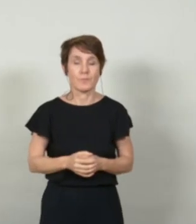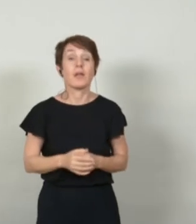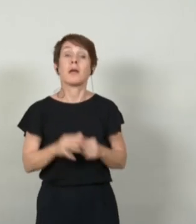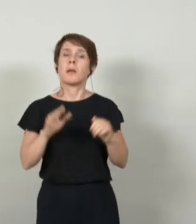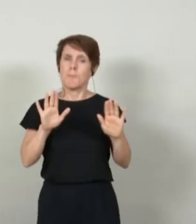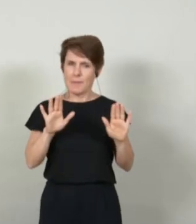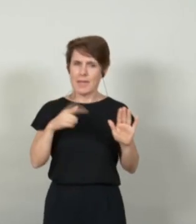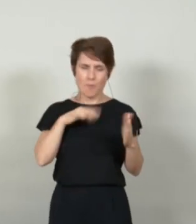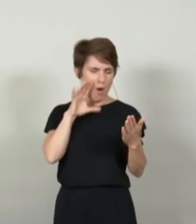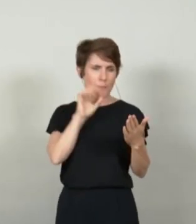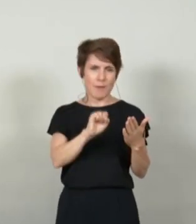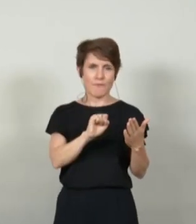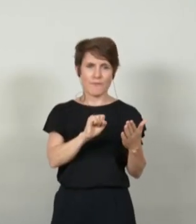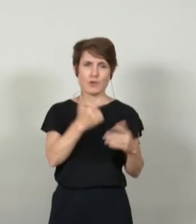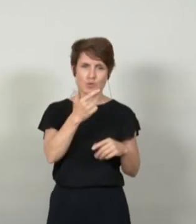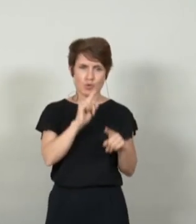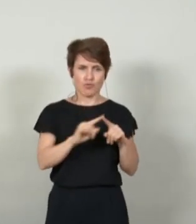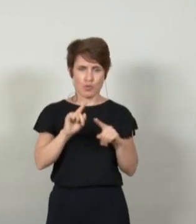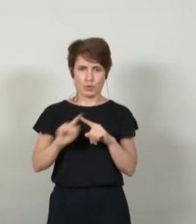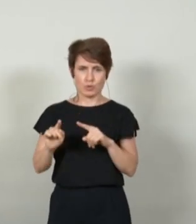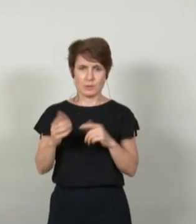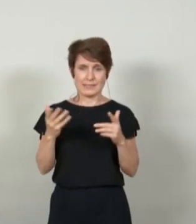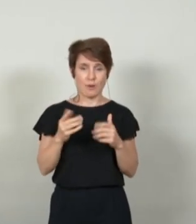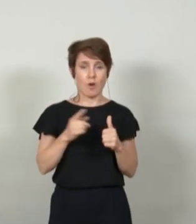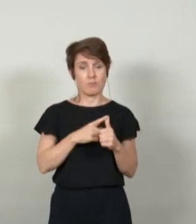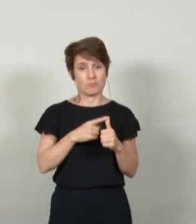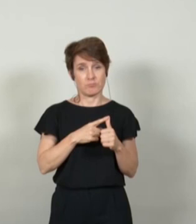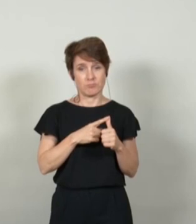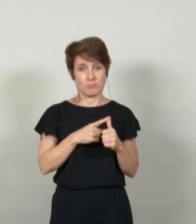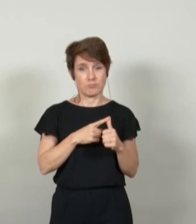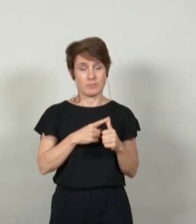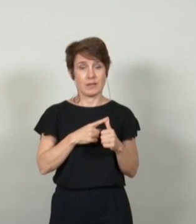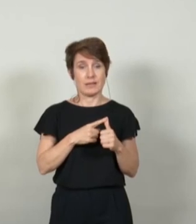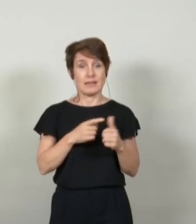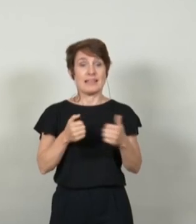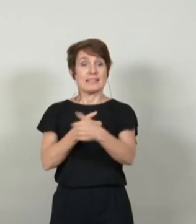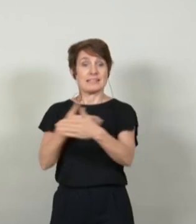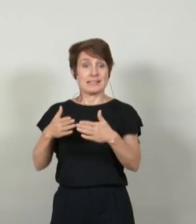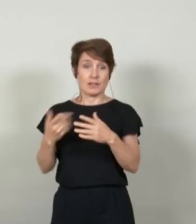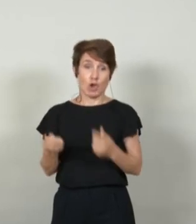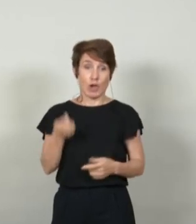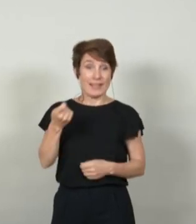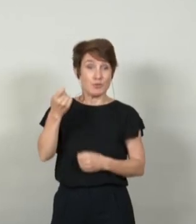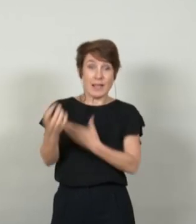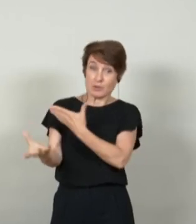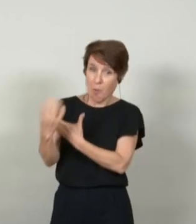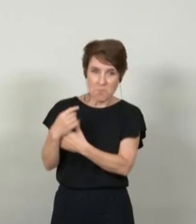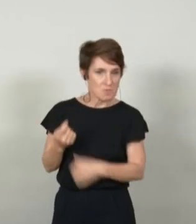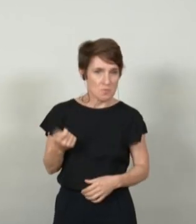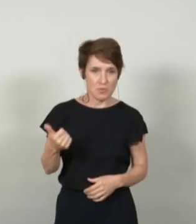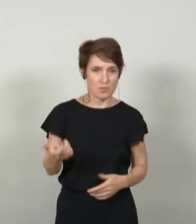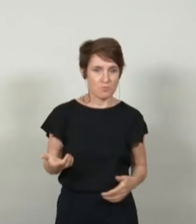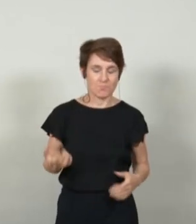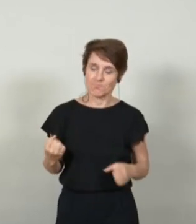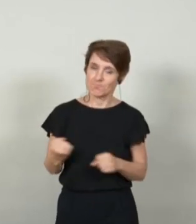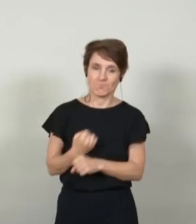interpellé c'est le manque de la mobilisation du secteur de l'éducation donc cette thématique là